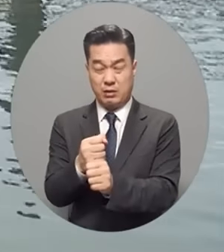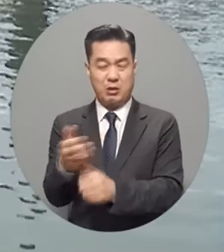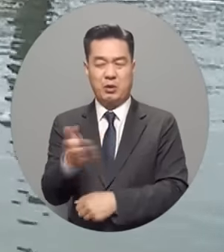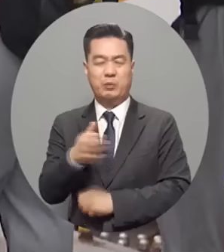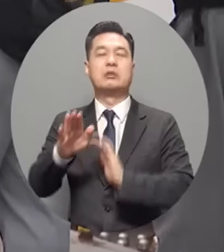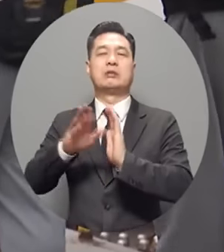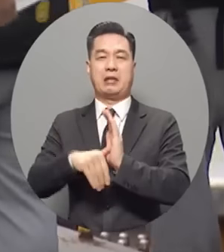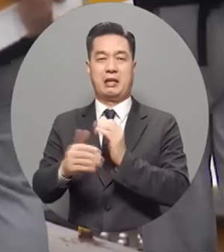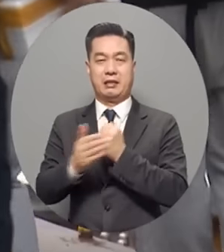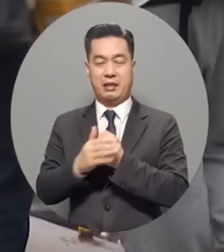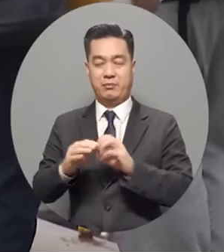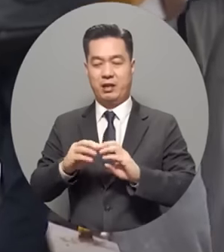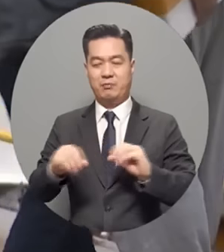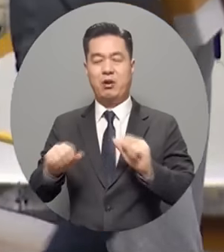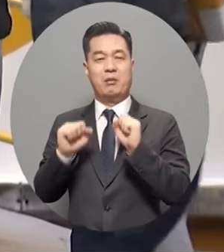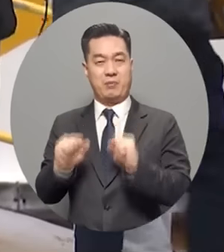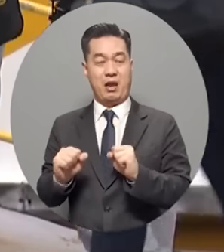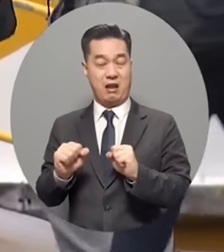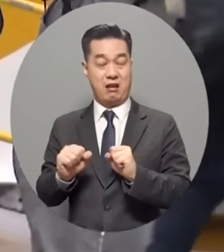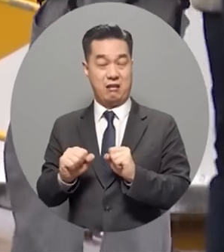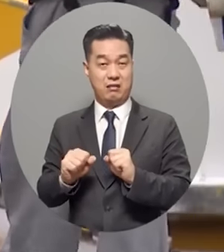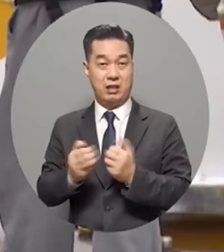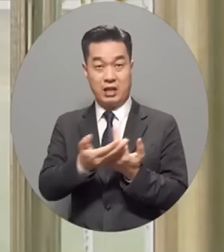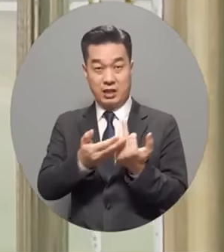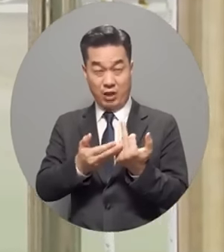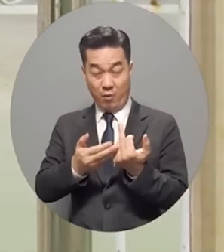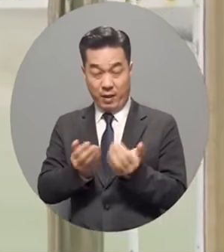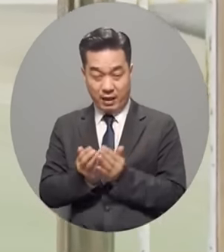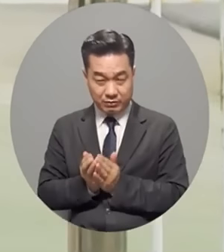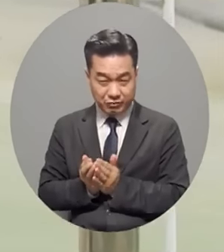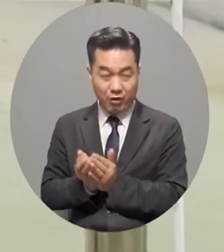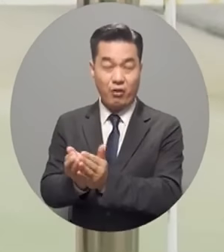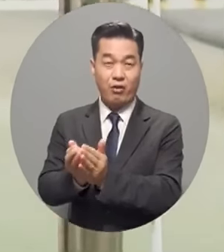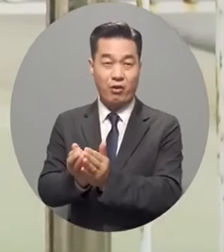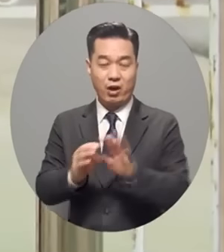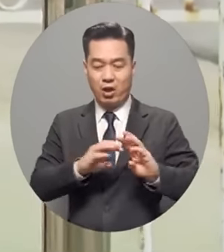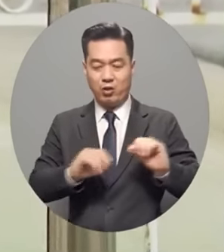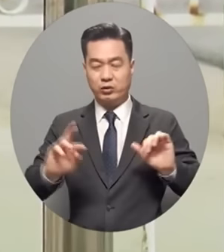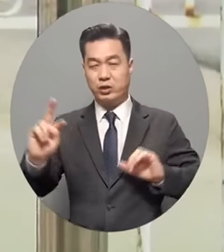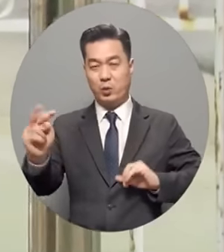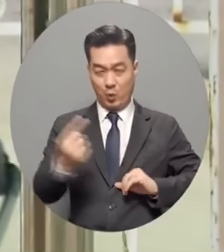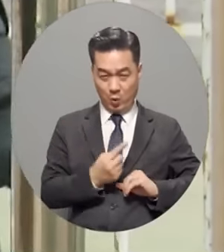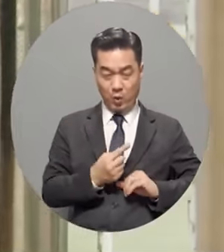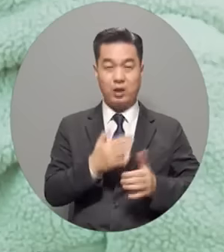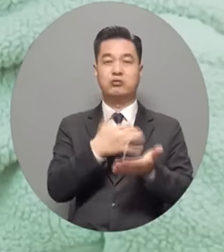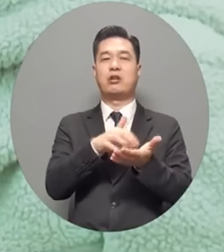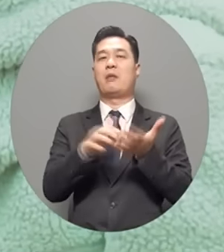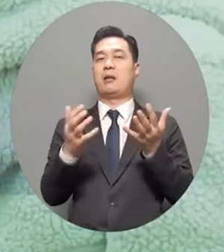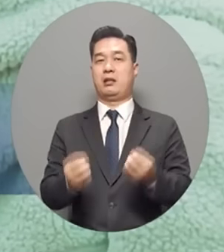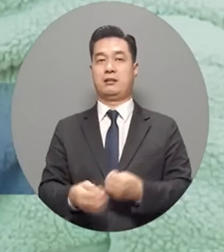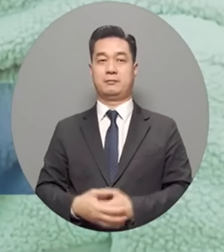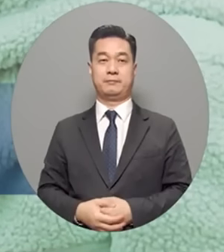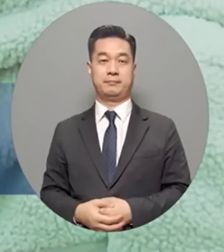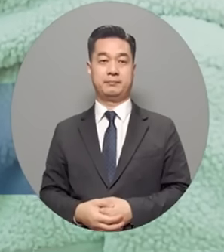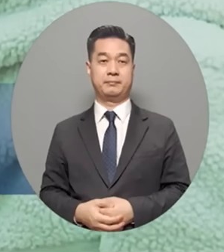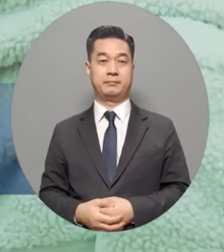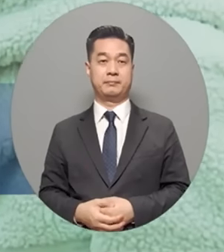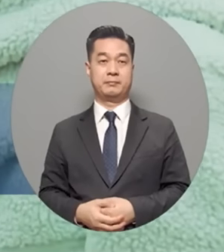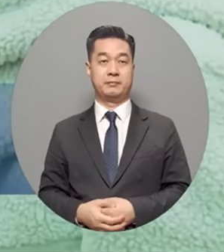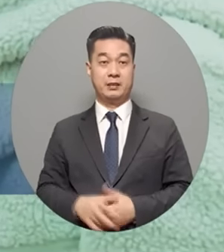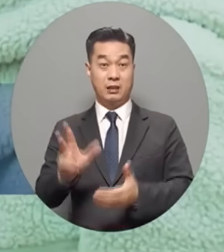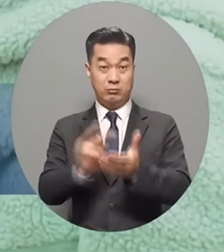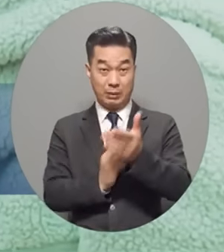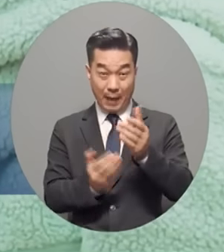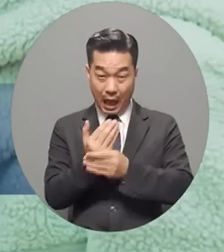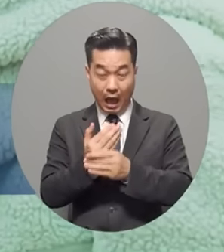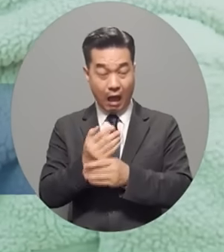많은데요. 인천항에는 섬에 들어가는 사람만큼이나 육지로 빠져나오는 사람들도 많았습니다. 이런데 일어날 줄